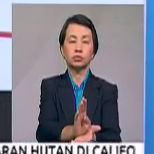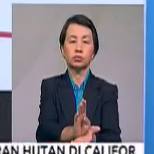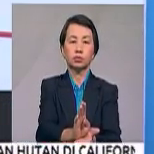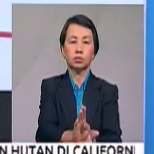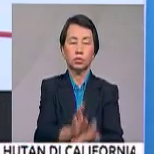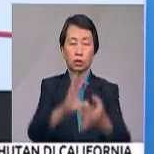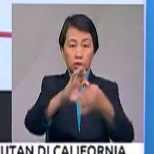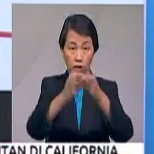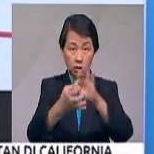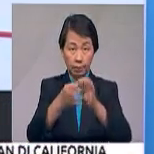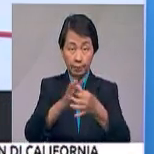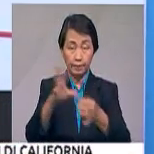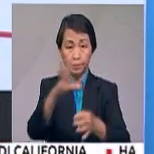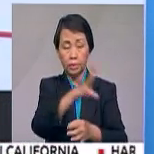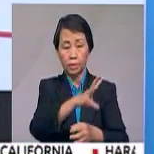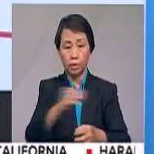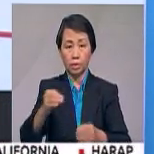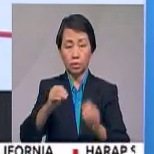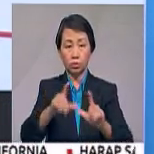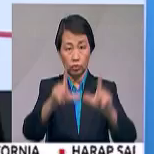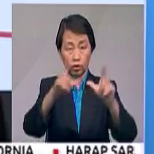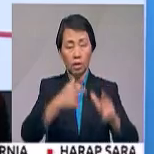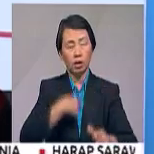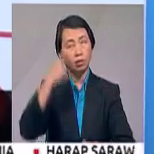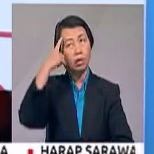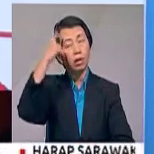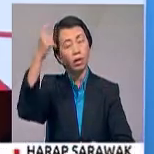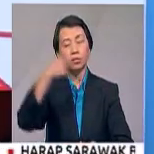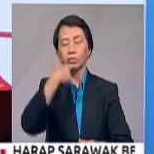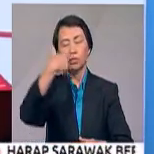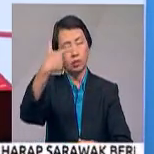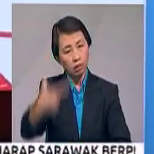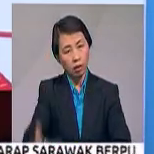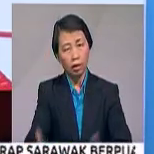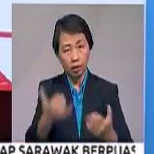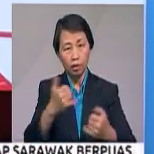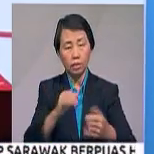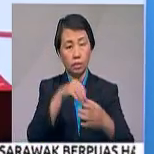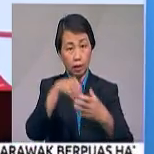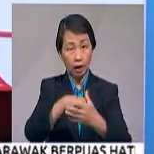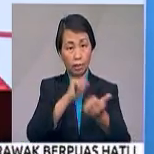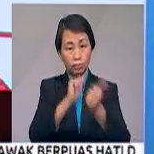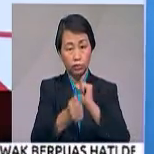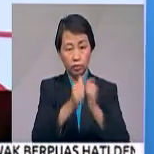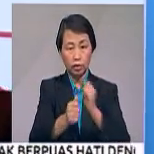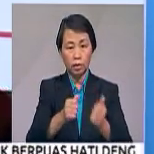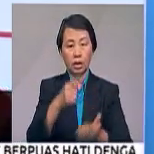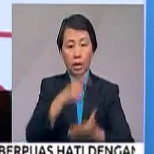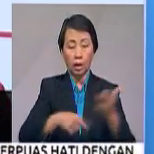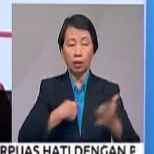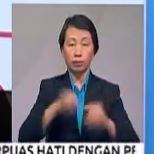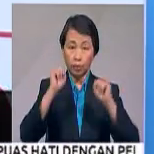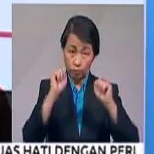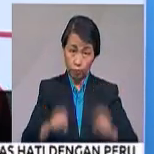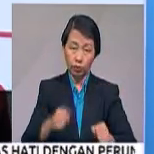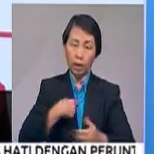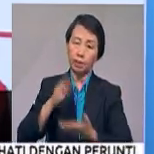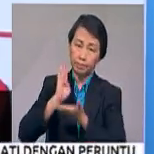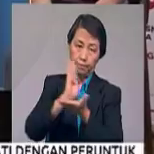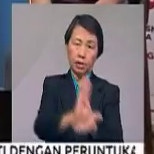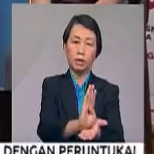this Tokyo lah, and this is my dream, and saya sudah lama in sport, this apa yang saya mampu and